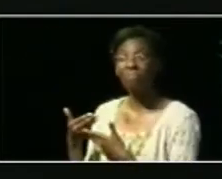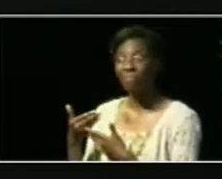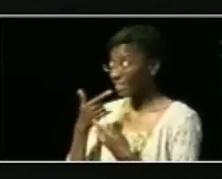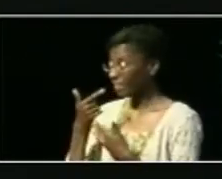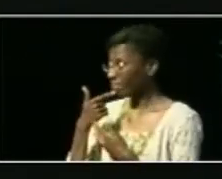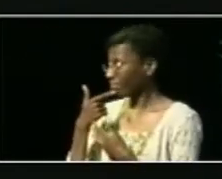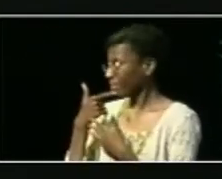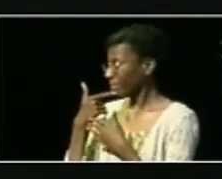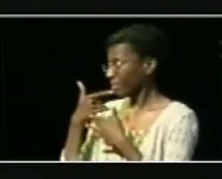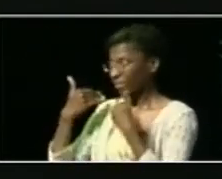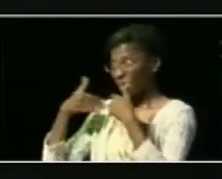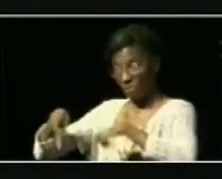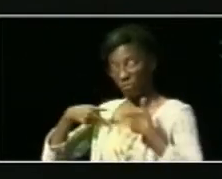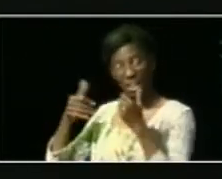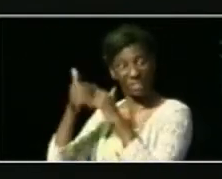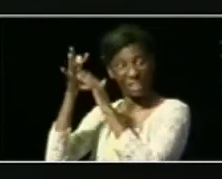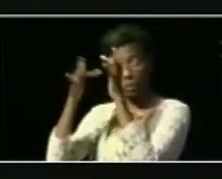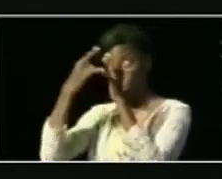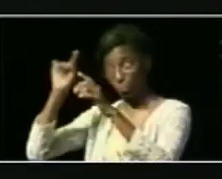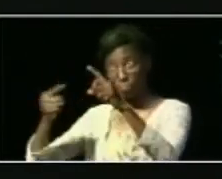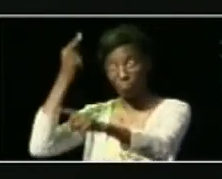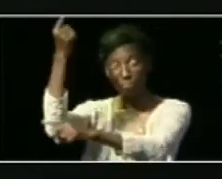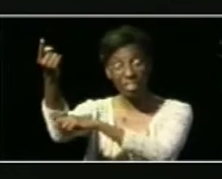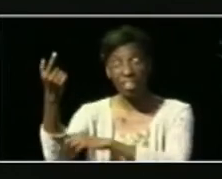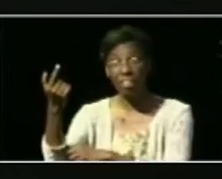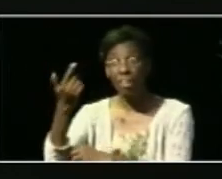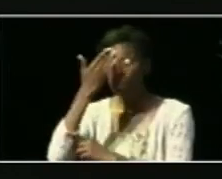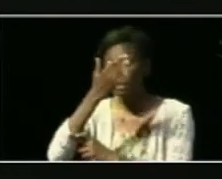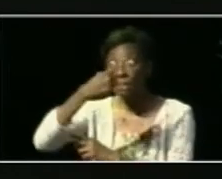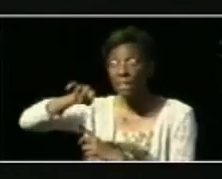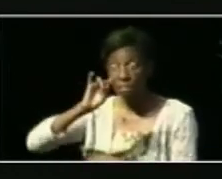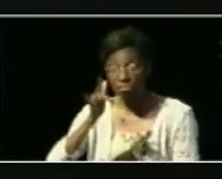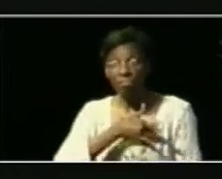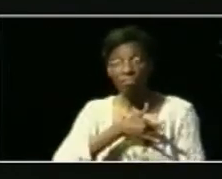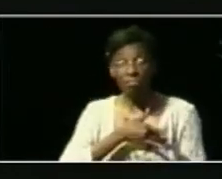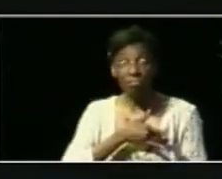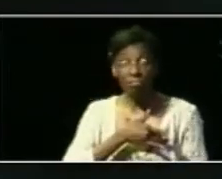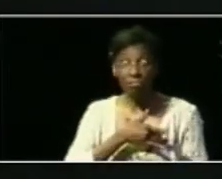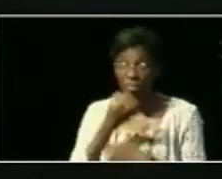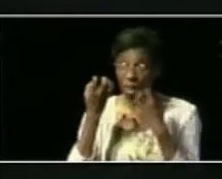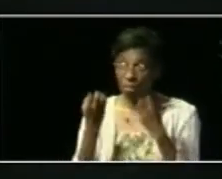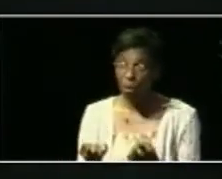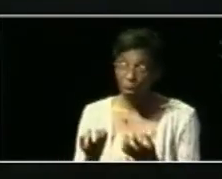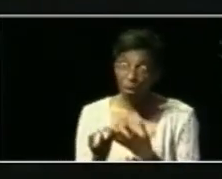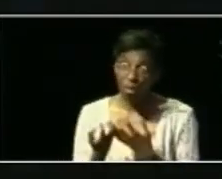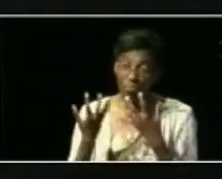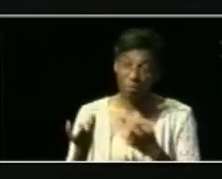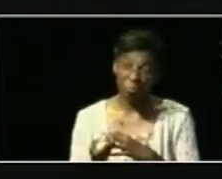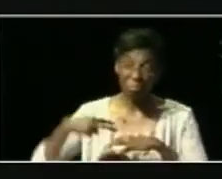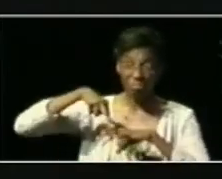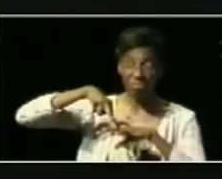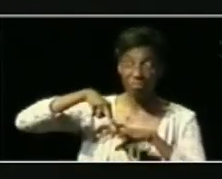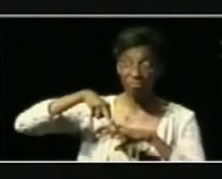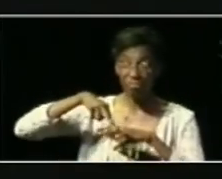Jésus pour l'éternité. If this has touched your heart. Si cela a touché votre cœur. Would you just stand with me right now? Voulez-vous vous lever avec